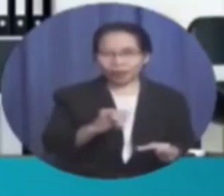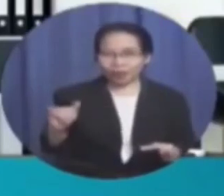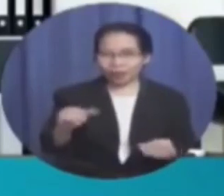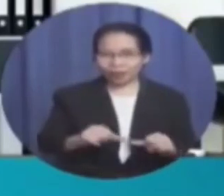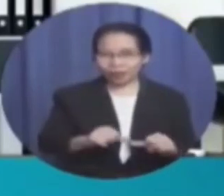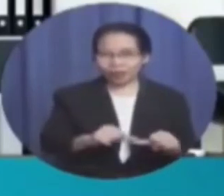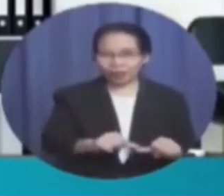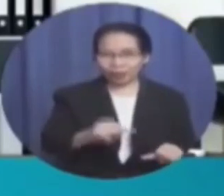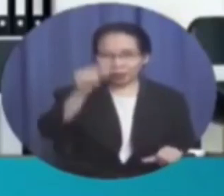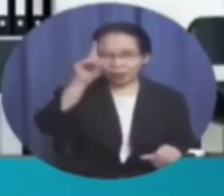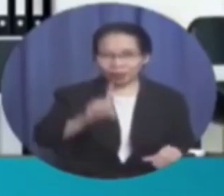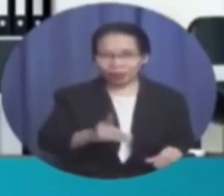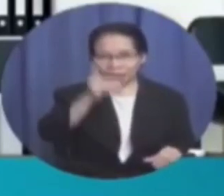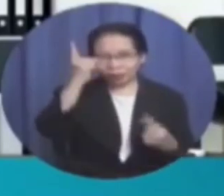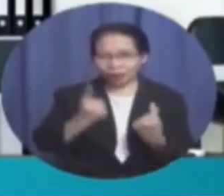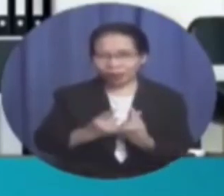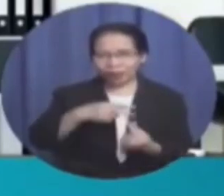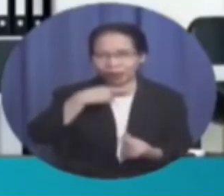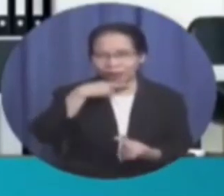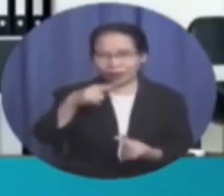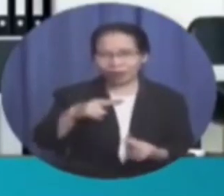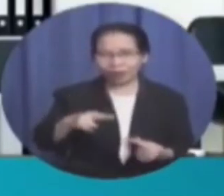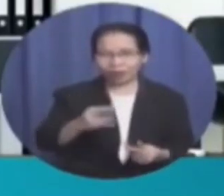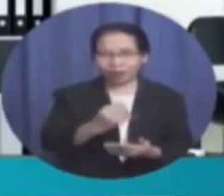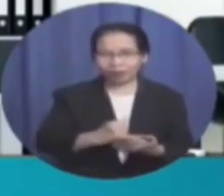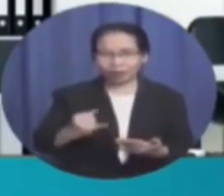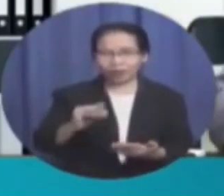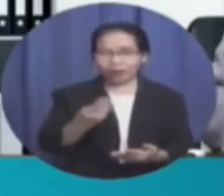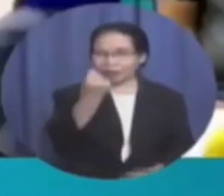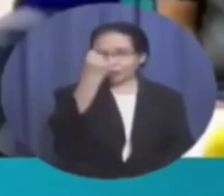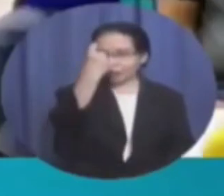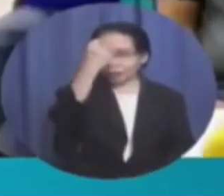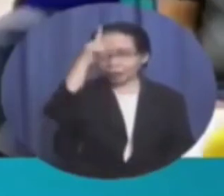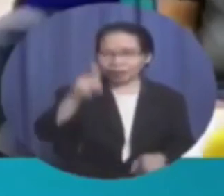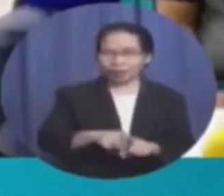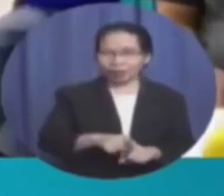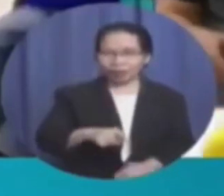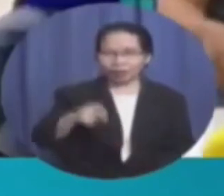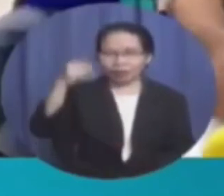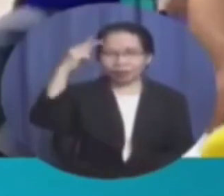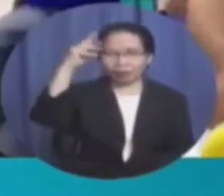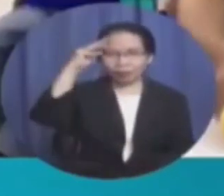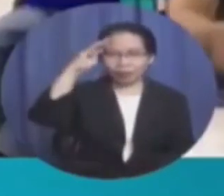mo tuloy-tuloy, hindi ka rin magiging dapat. Naunawaan mo, kapatid na Hermi?